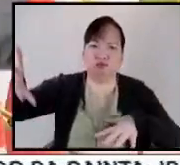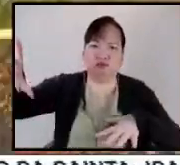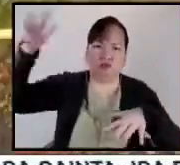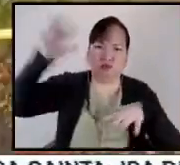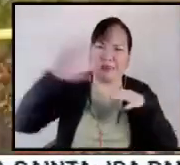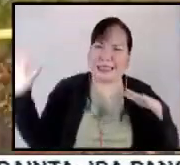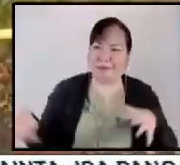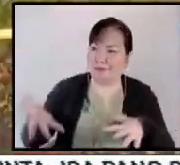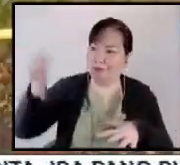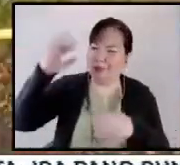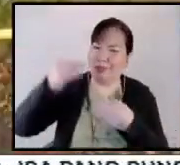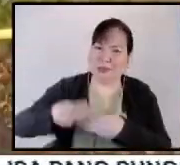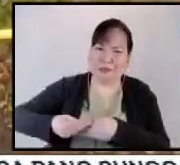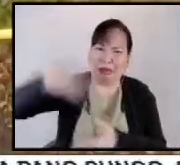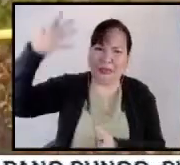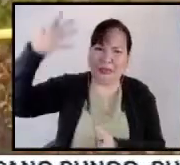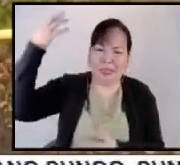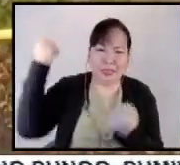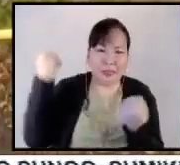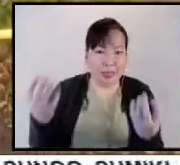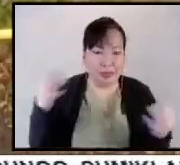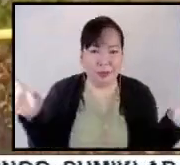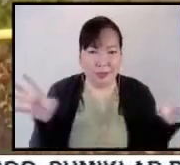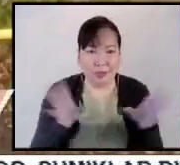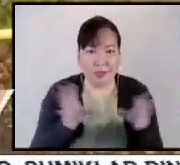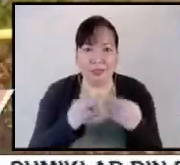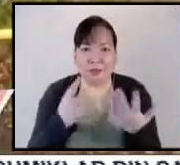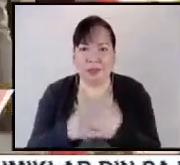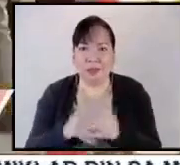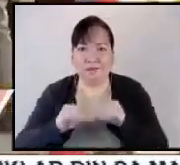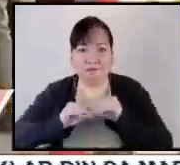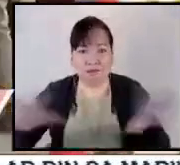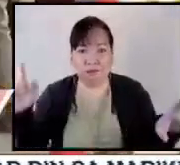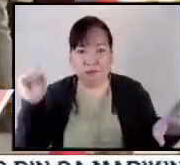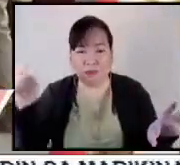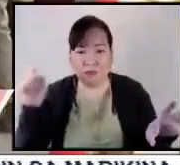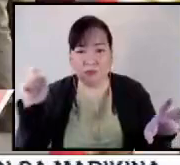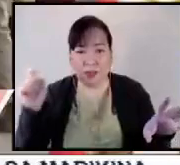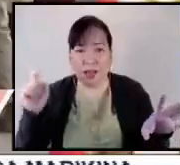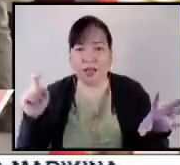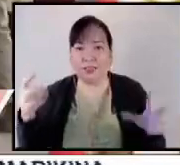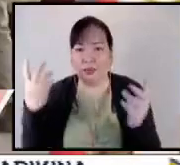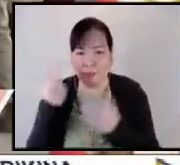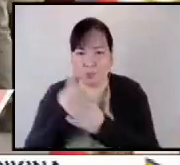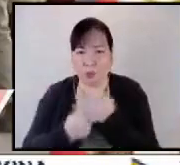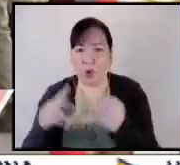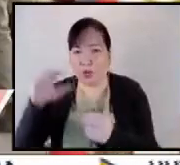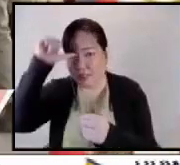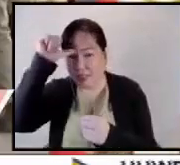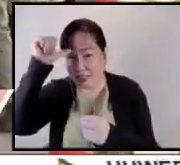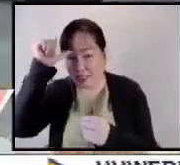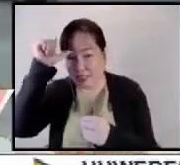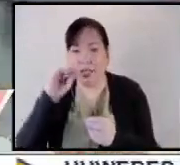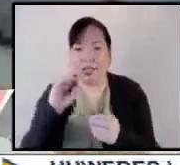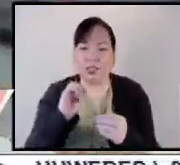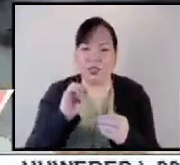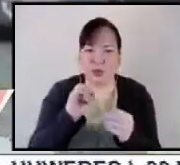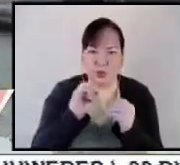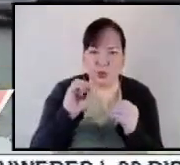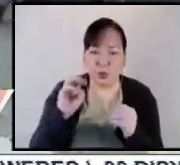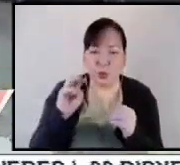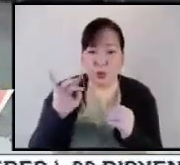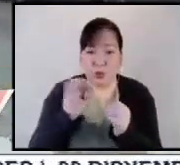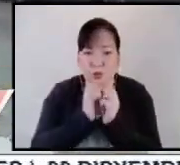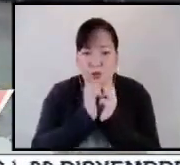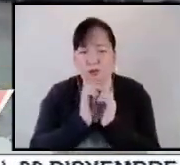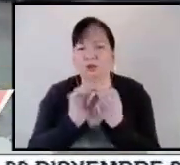bansa dahil sa pinagsamang high transmission ng Omicron at Delta variant. Nito lamang Desyembre 22 hanggang